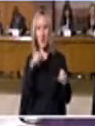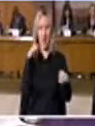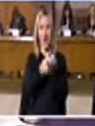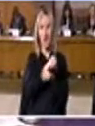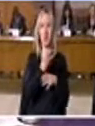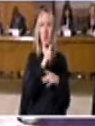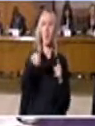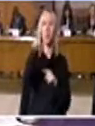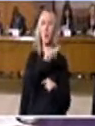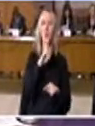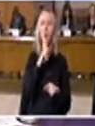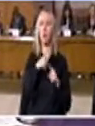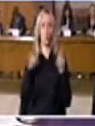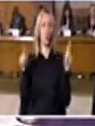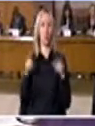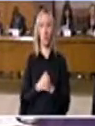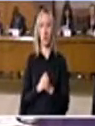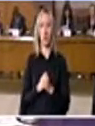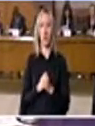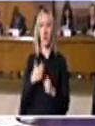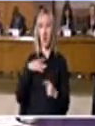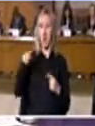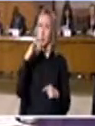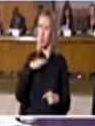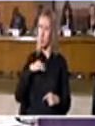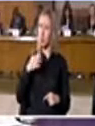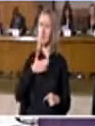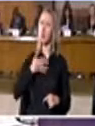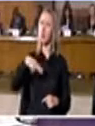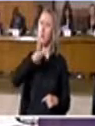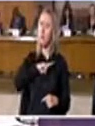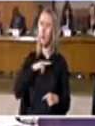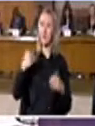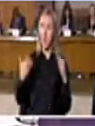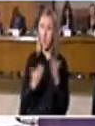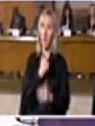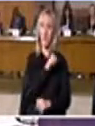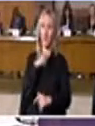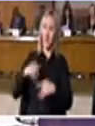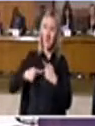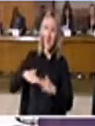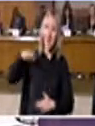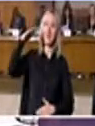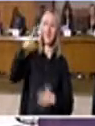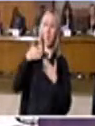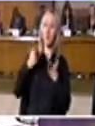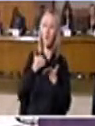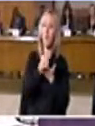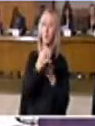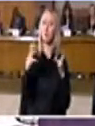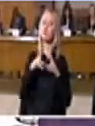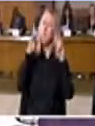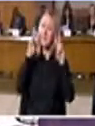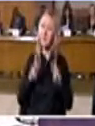drugima i drugačijima. Naša je dužnost i naša odgovornost da novim generacijama otvorimo put ka društvu